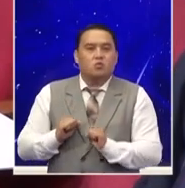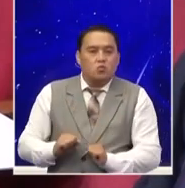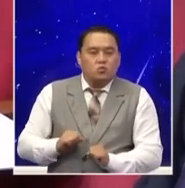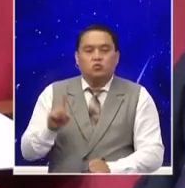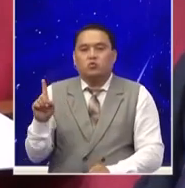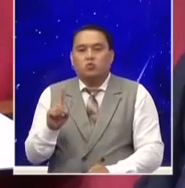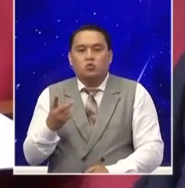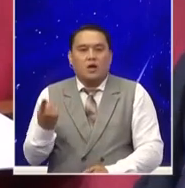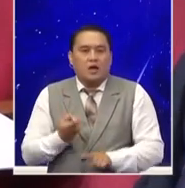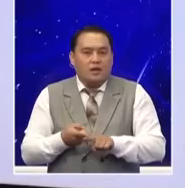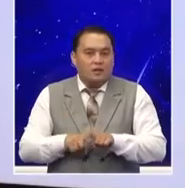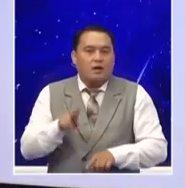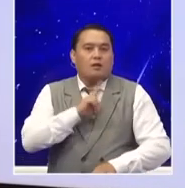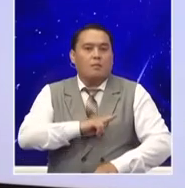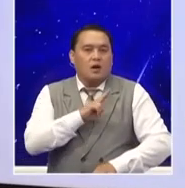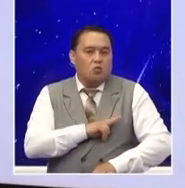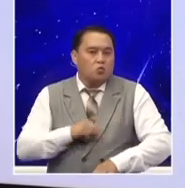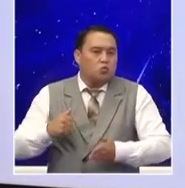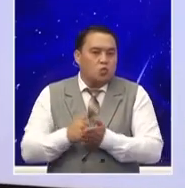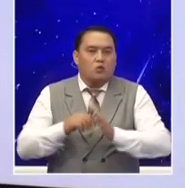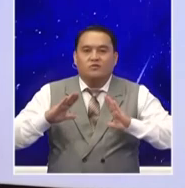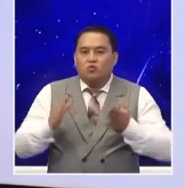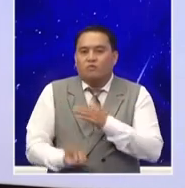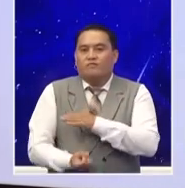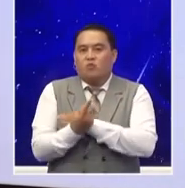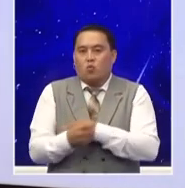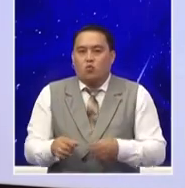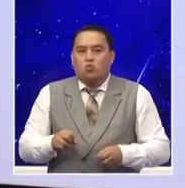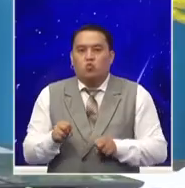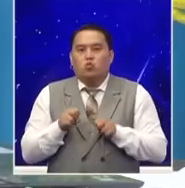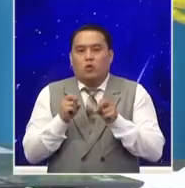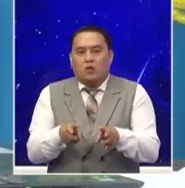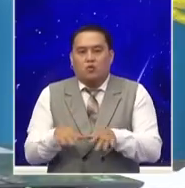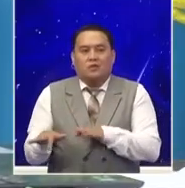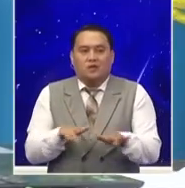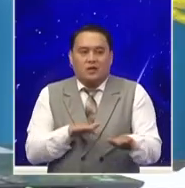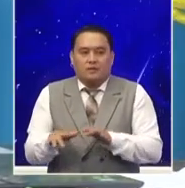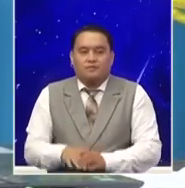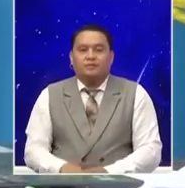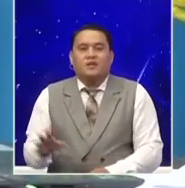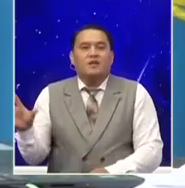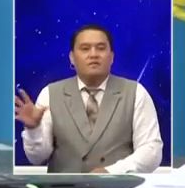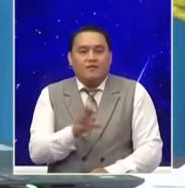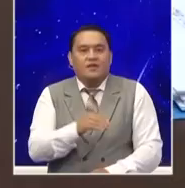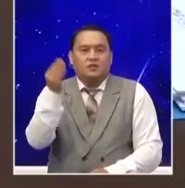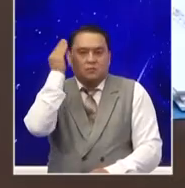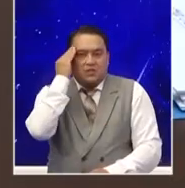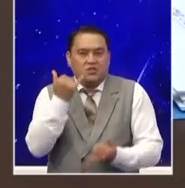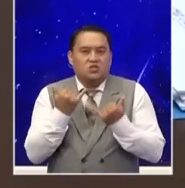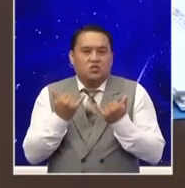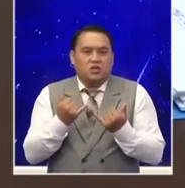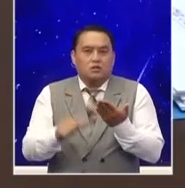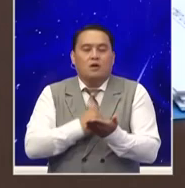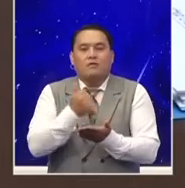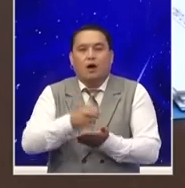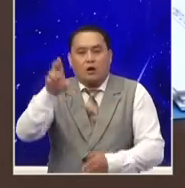Превентивная работа, по его мнению, помогает не доводить ситуацию до возбуждения уголовных дел. Весь смысл сейчас... И Ельбаса,